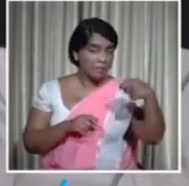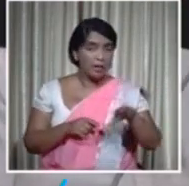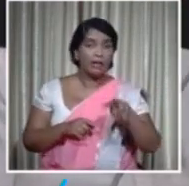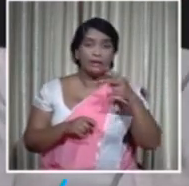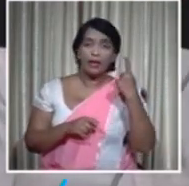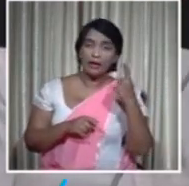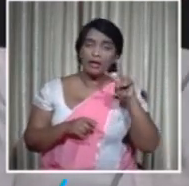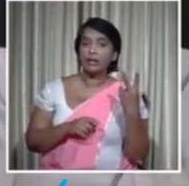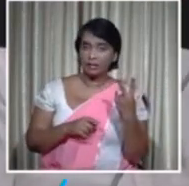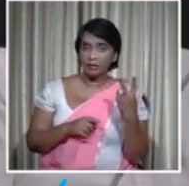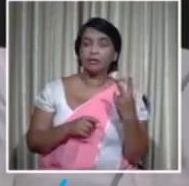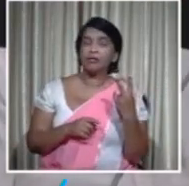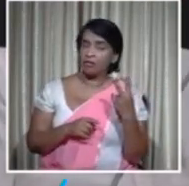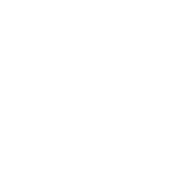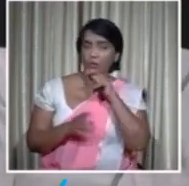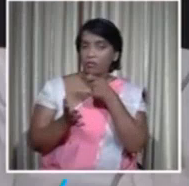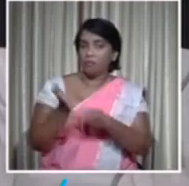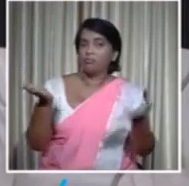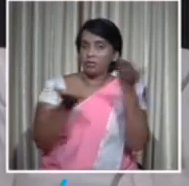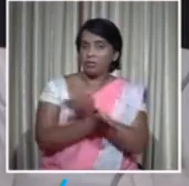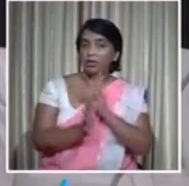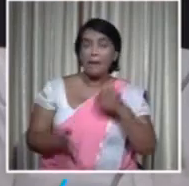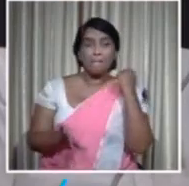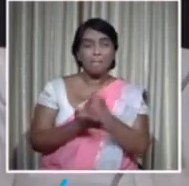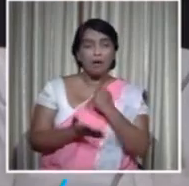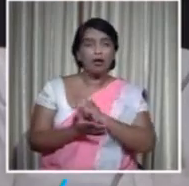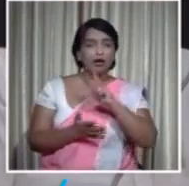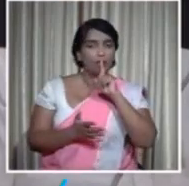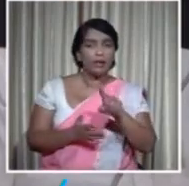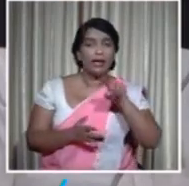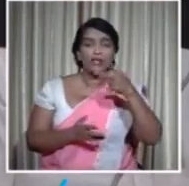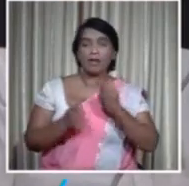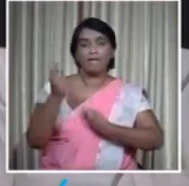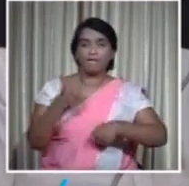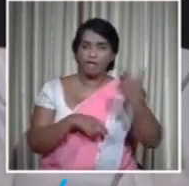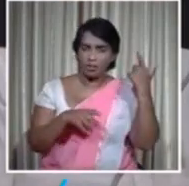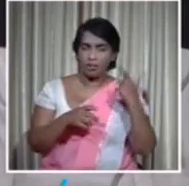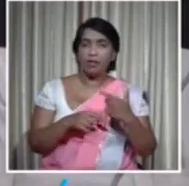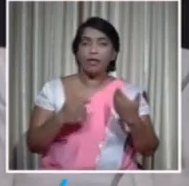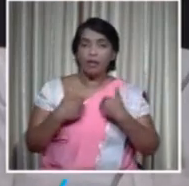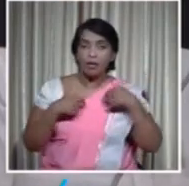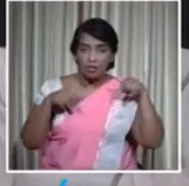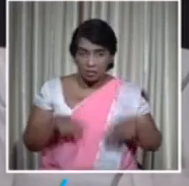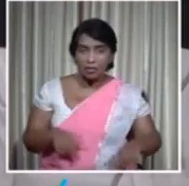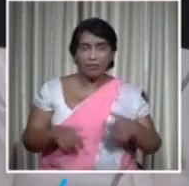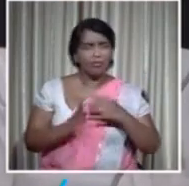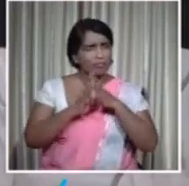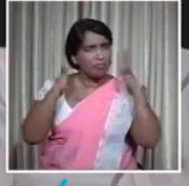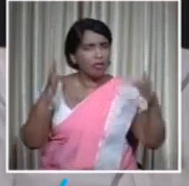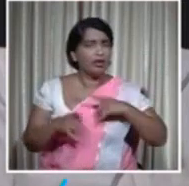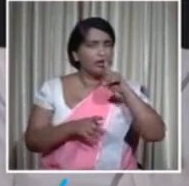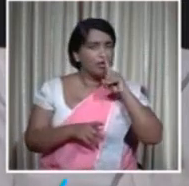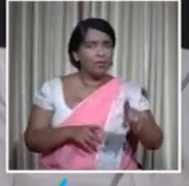හෝ 202ට තමයි අපි ඇග්‍රීමන්ට් එකට එන්නේ. හැබැයි මේ බැංකු කිව්වා 185ට විකුණනවා කියලා. අපි මෙතන මම ලොකු කතාවක් කරලා කිව්වා